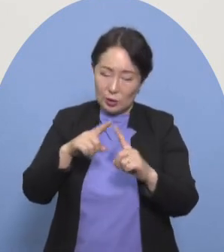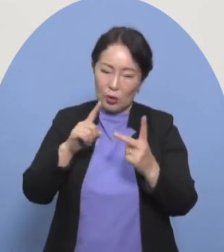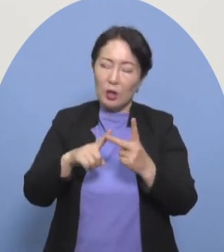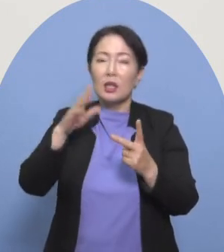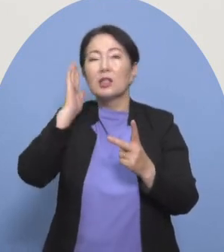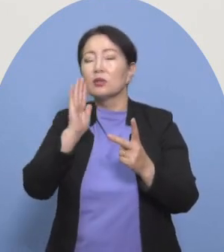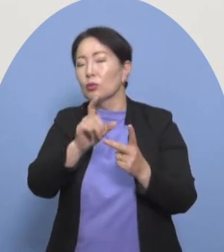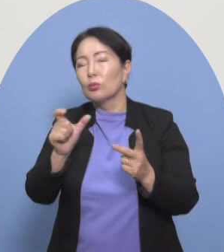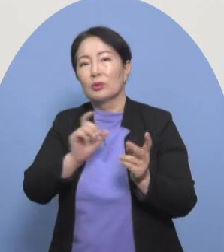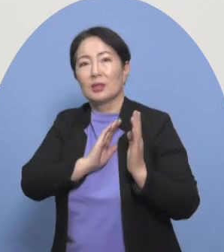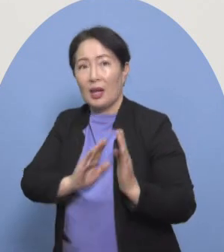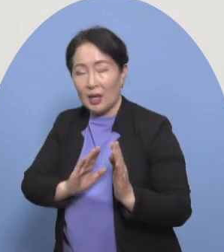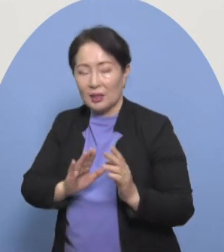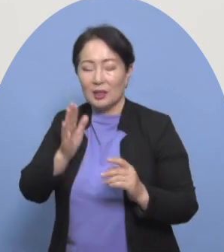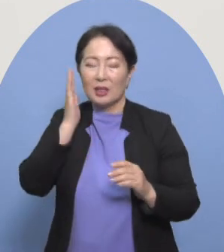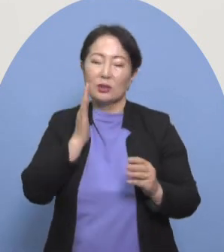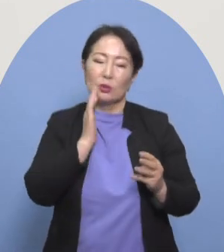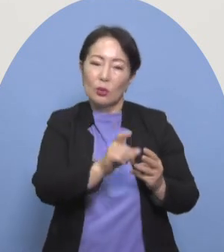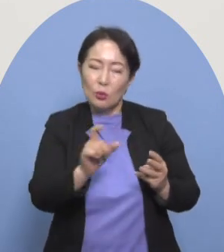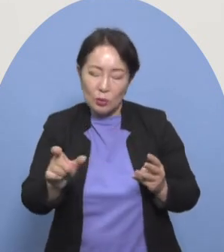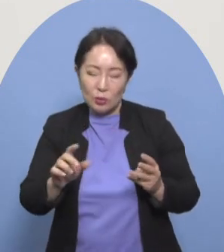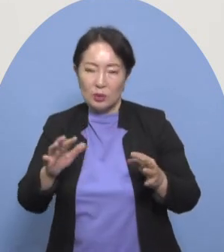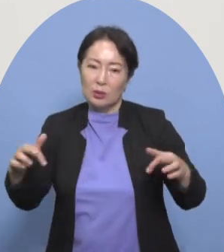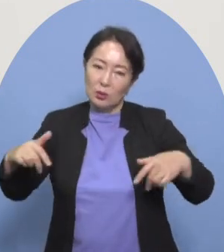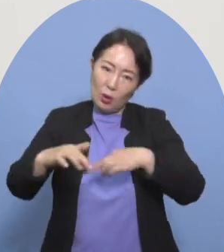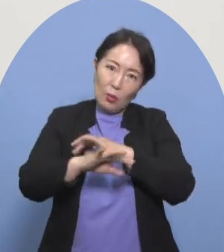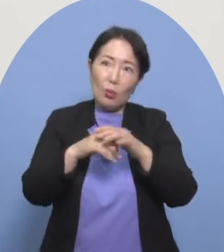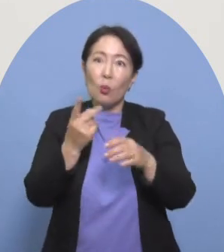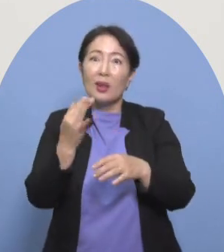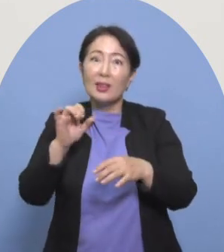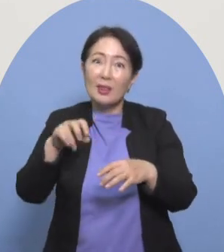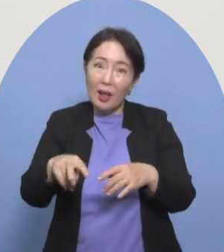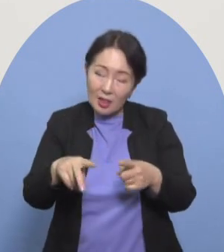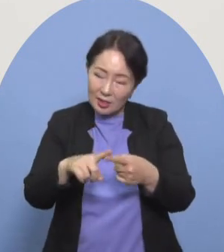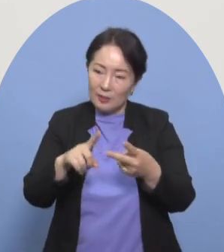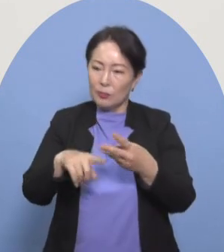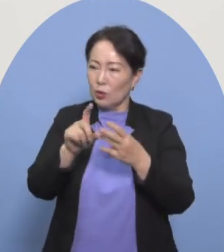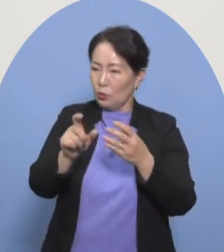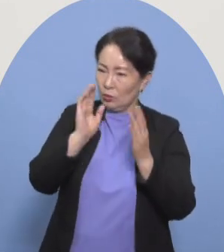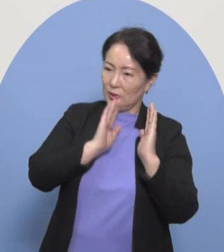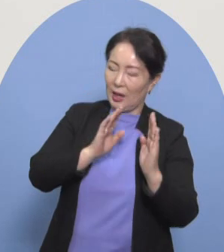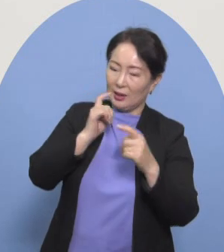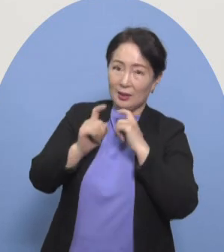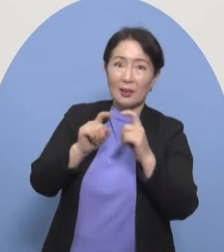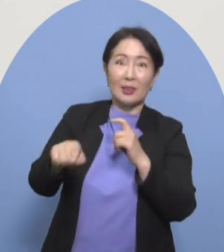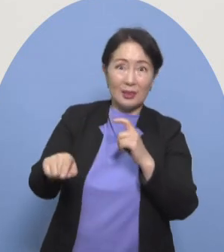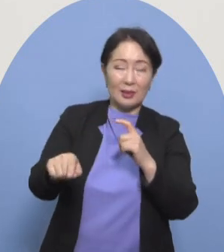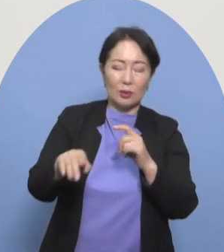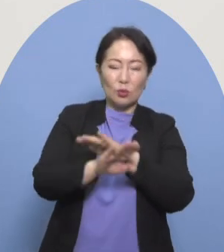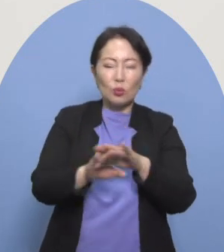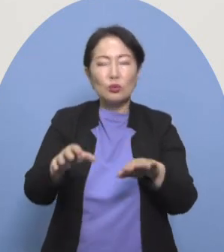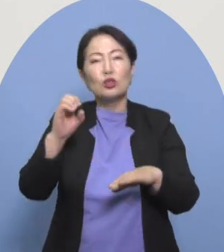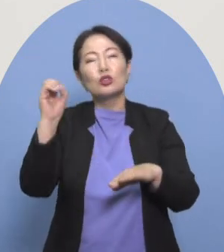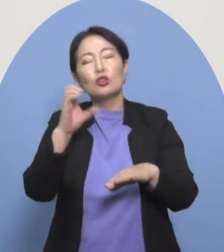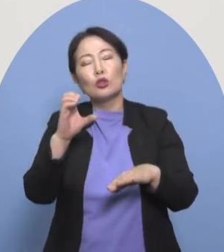эхчүүдийн хандлага, эцэг эхчүүдийн гаргаж байгаа үйлдэл тийм ээ, бусдад хандж байгаа хандлага гэх мэтлэн эдгээр зүйлсүүд хүүхдийн ёс